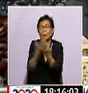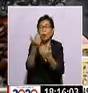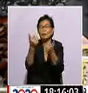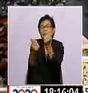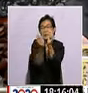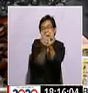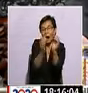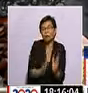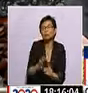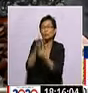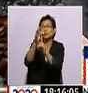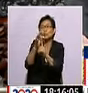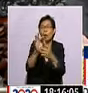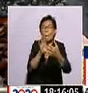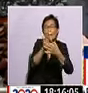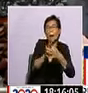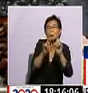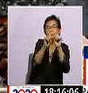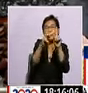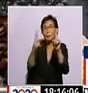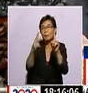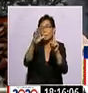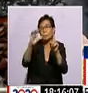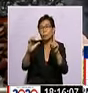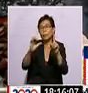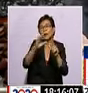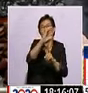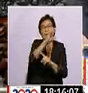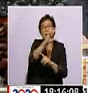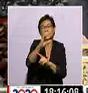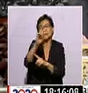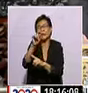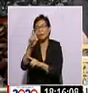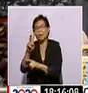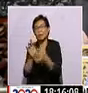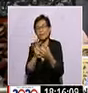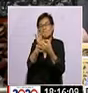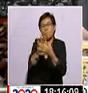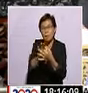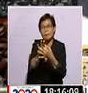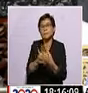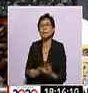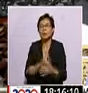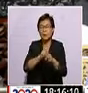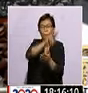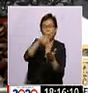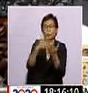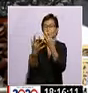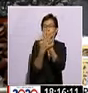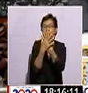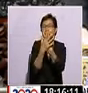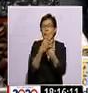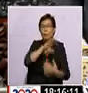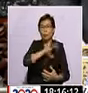khususnya pemasangan 11,500 kamera lita tertutup CCTV di pusat tahanan